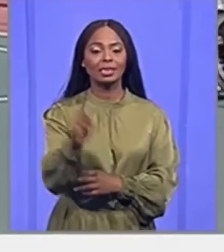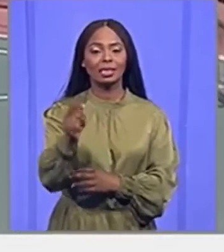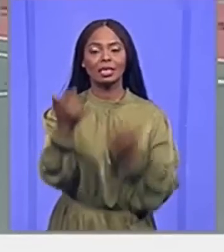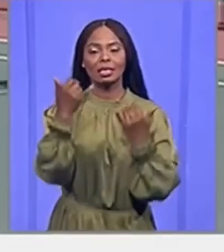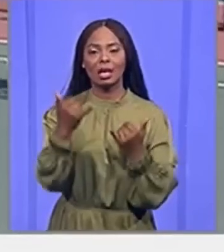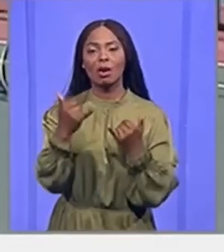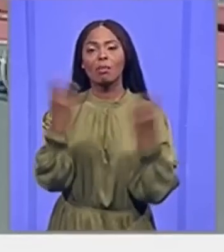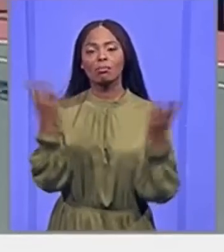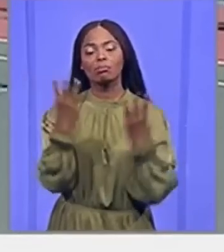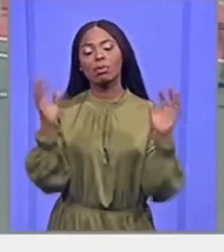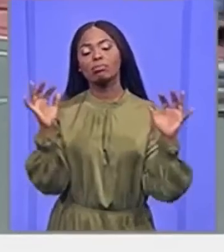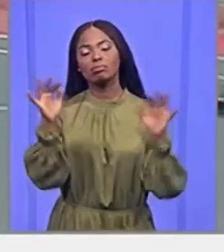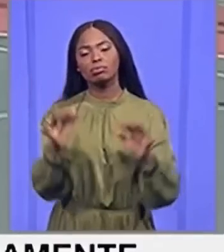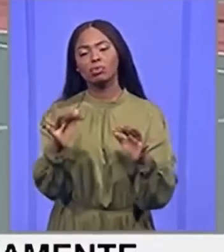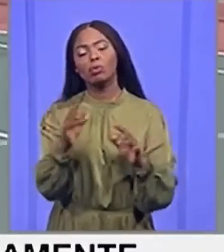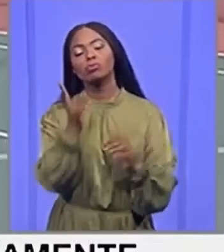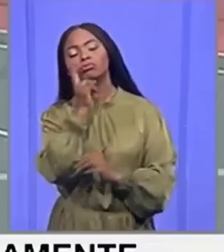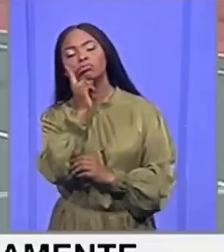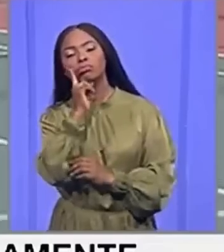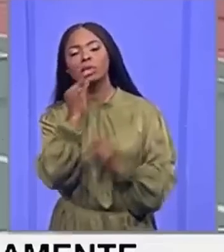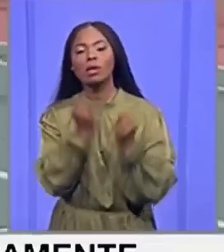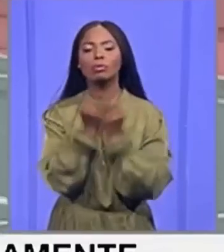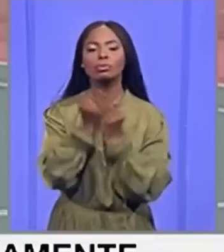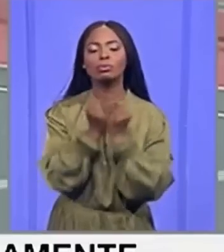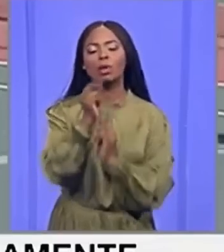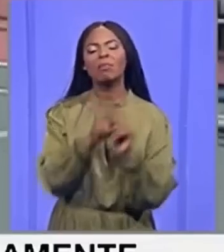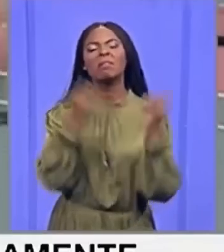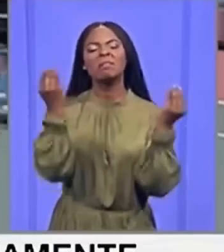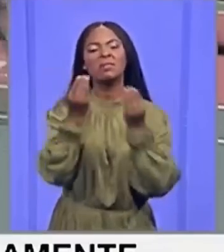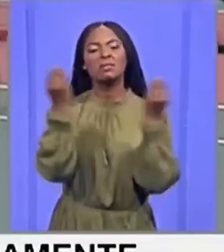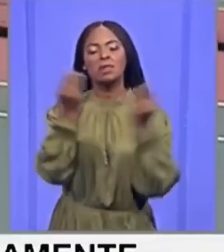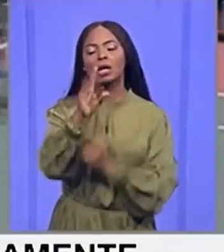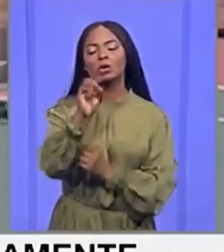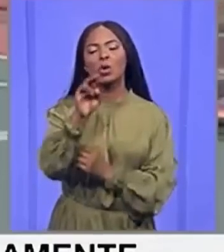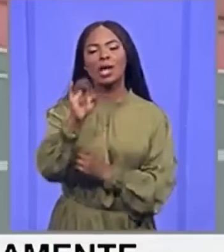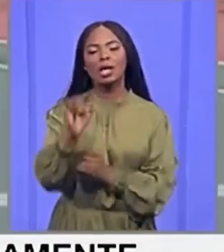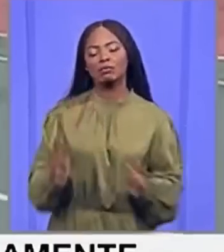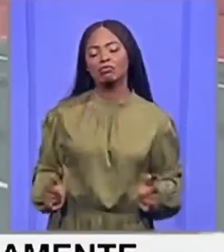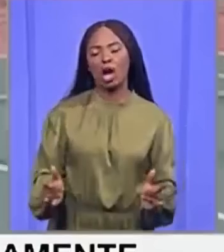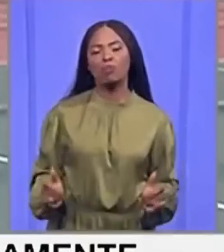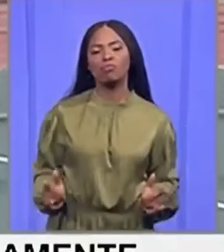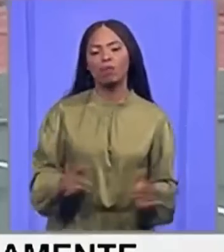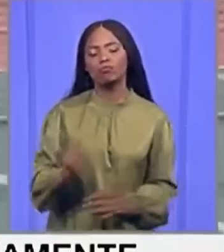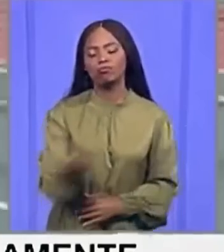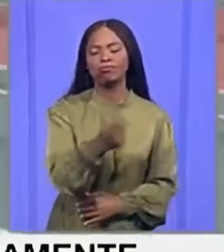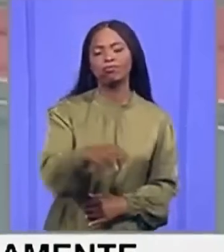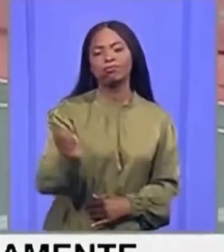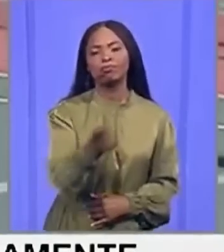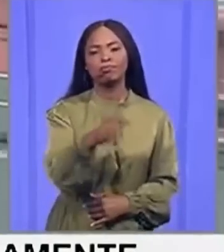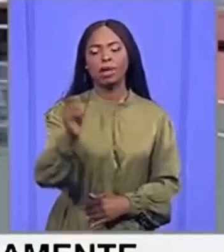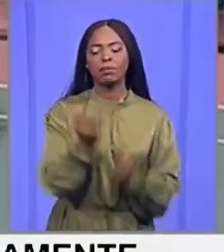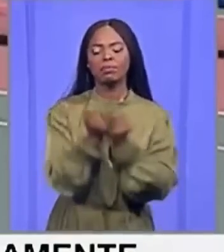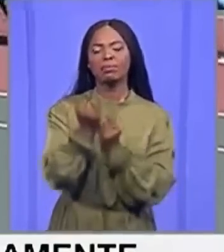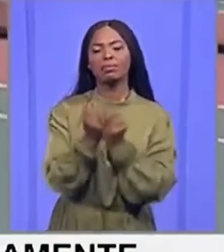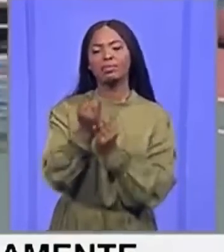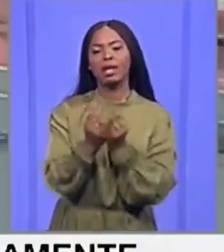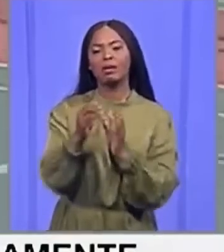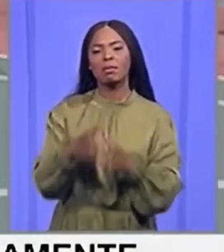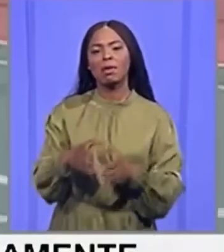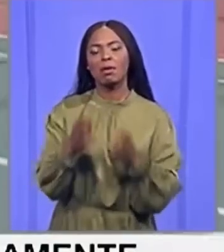ba tlang ho boa ha mampudi wa French Open Donald Ramphadi ya sebedisang wheelchair a lwanela sekola sa bompudi ba Wimbledon.